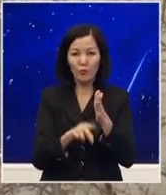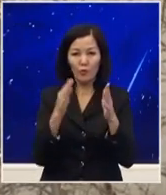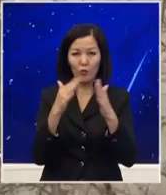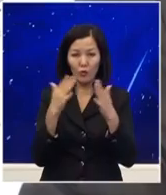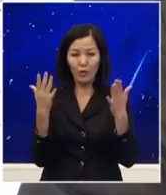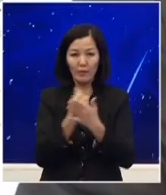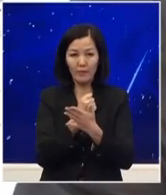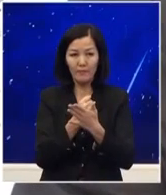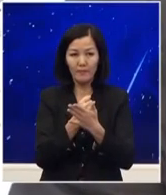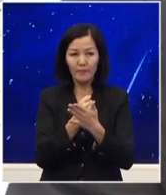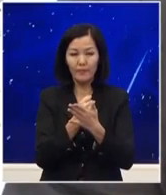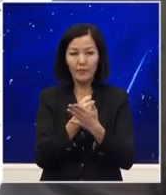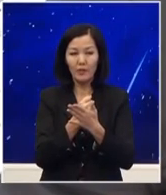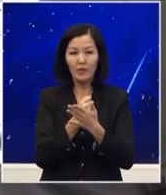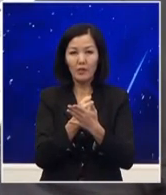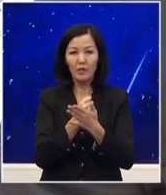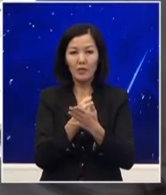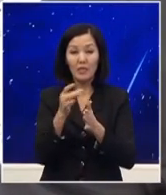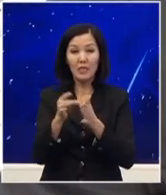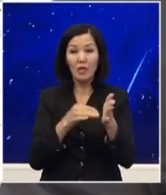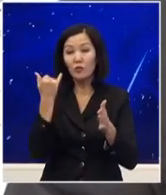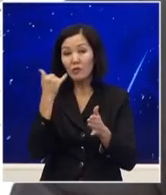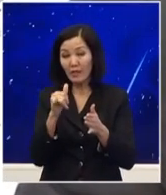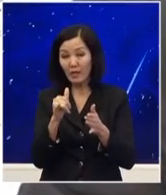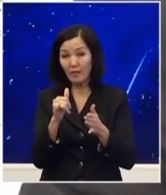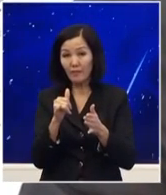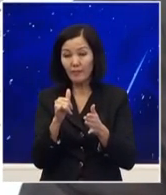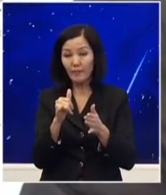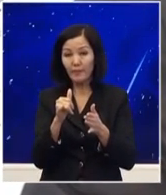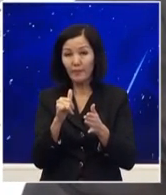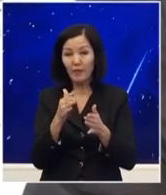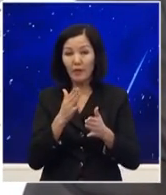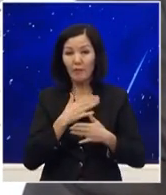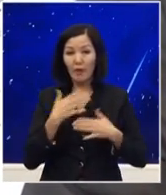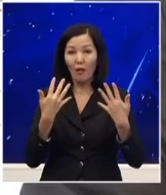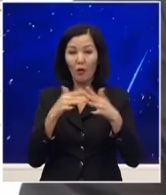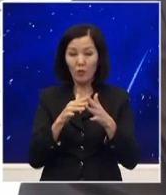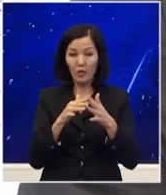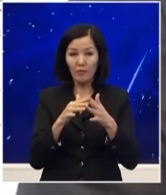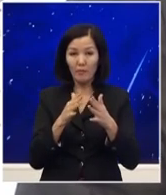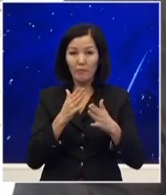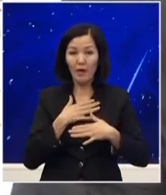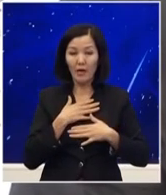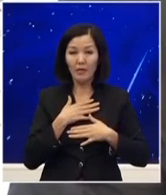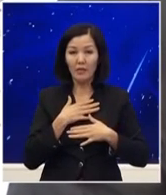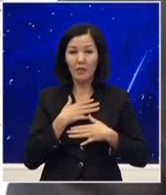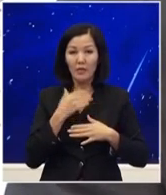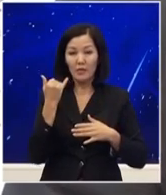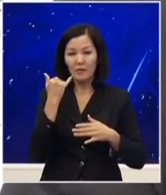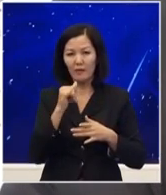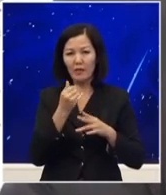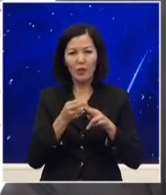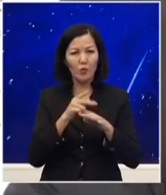таптым. Соның ол кісіге бірден хабарластым. Хабарласып едім, мен ауылдамын. Маған хабарласқан адамдар